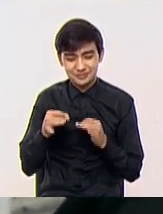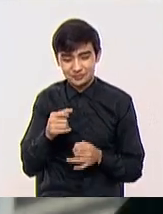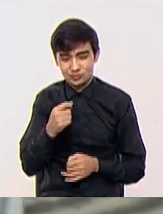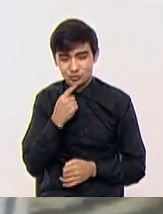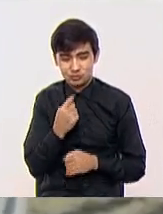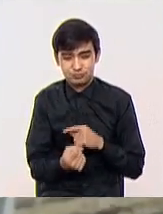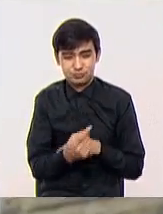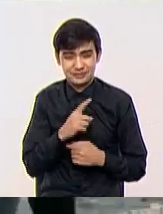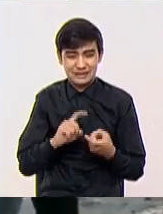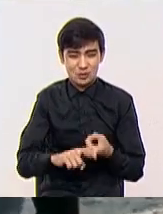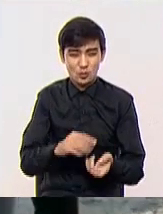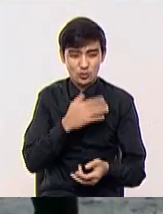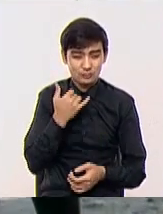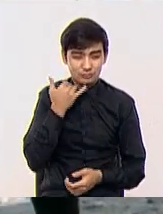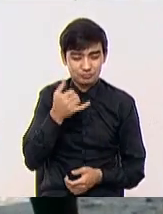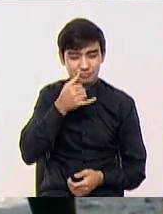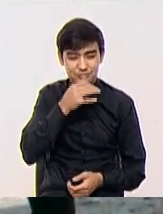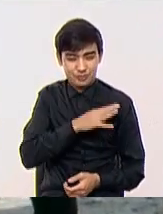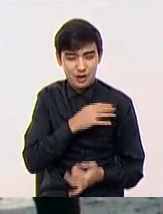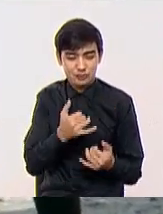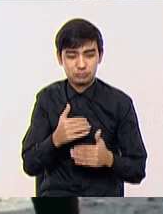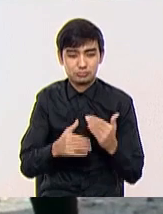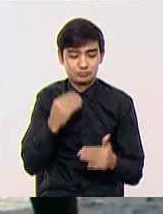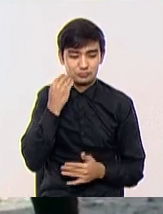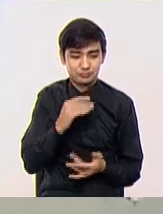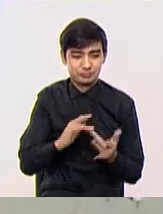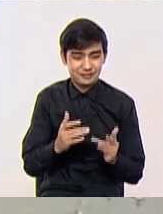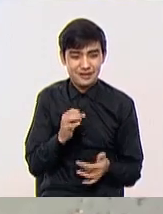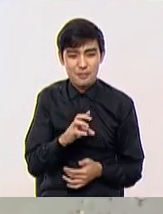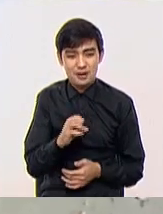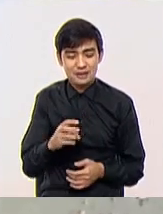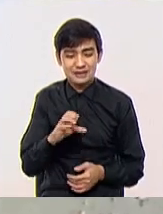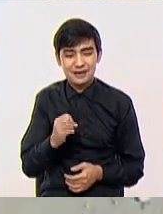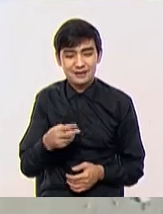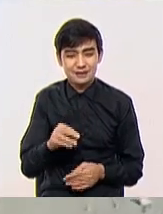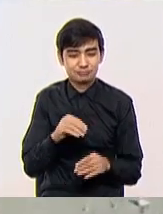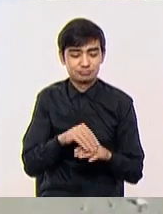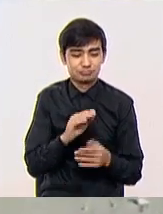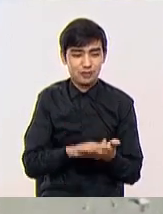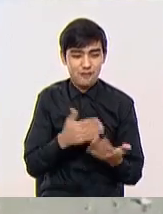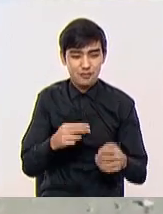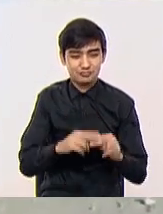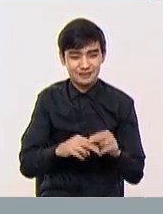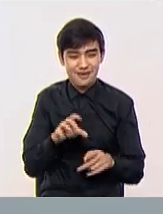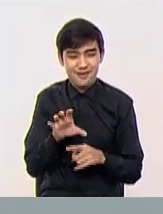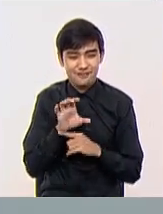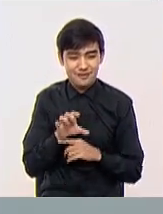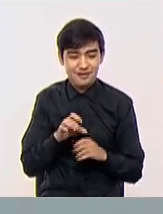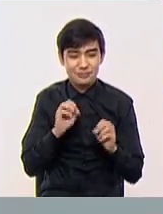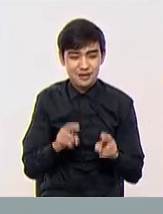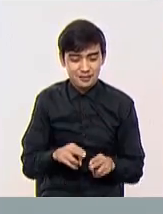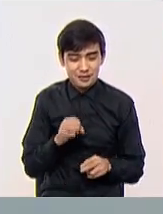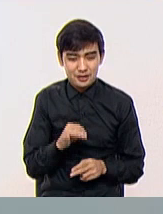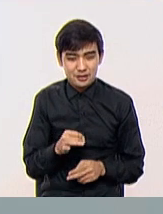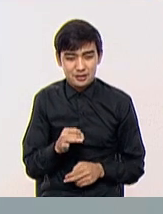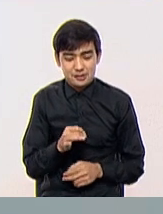өзі қиын еді дейді. Ақпан айында Kcell компаниясы елді мекенге базалық станциясын іске қосқалы бұл қиындықтар артта қалыпты. Биік